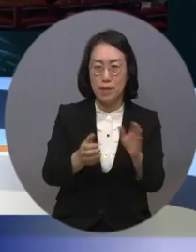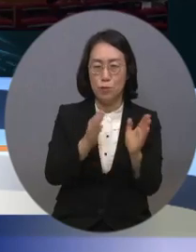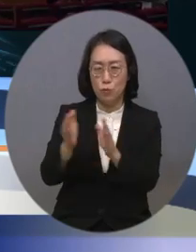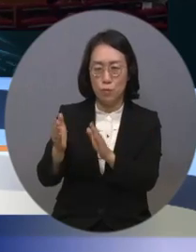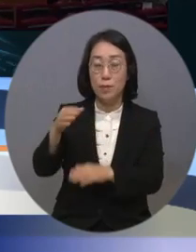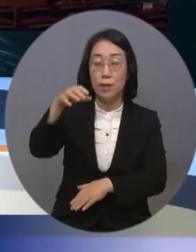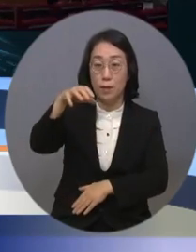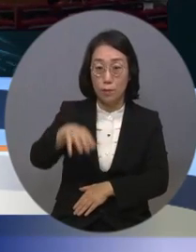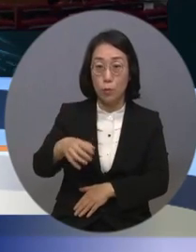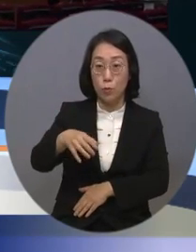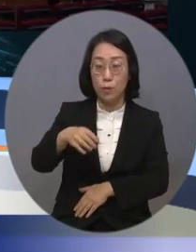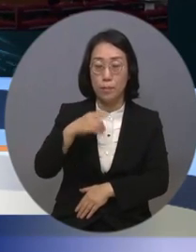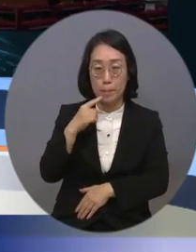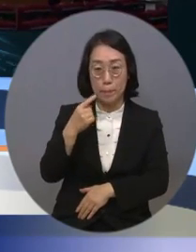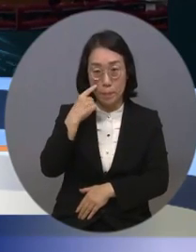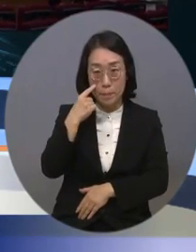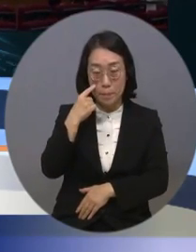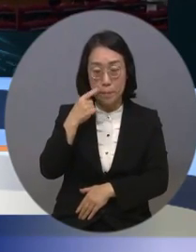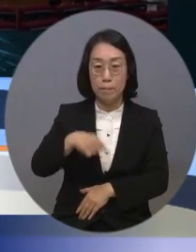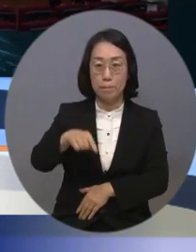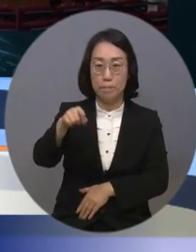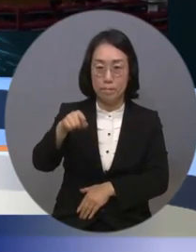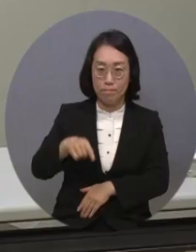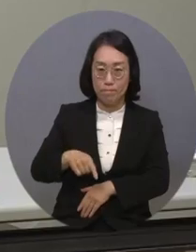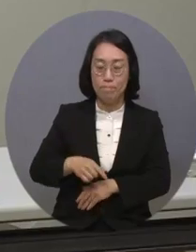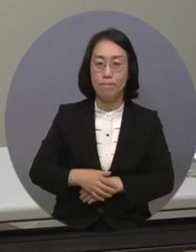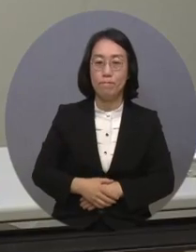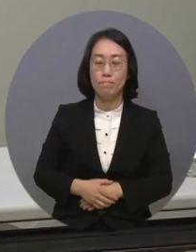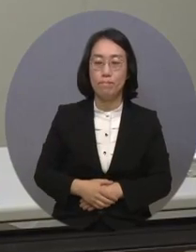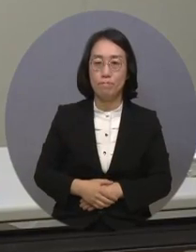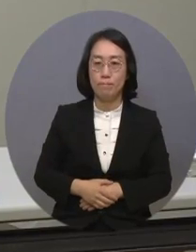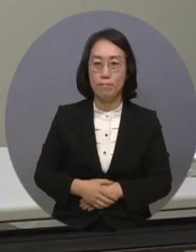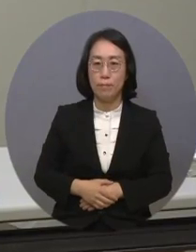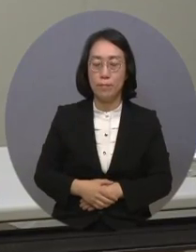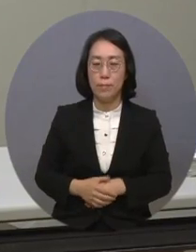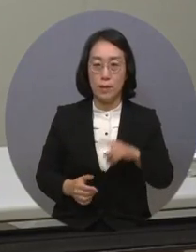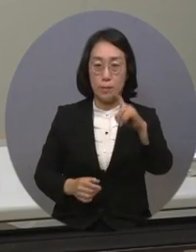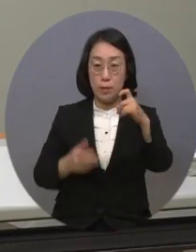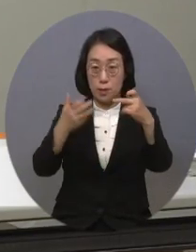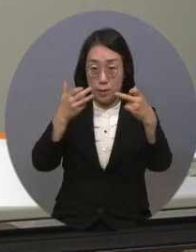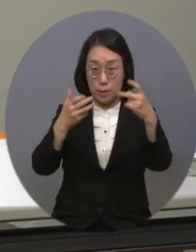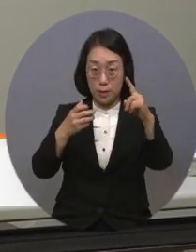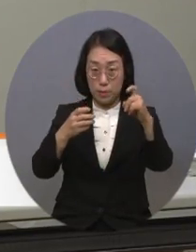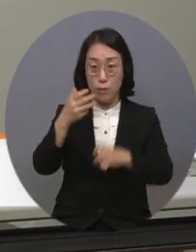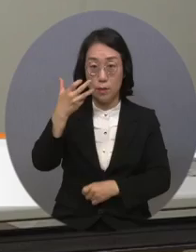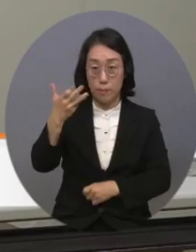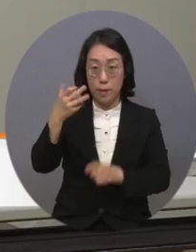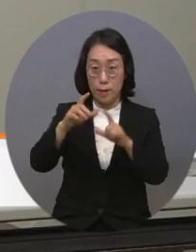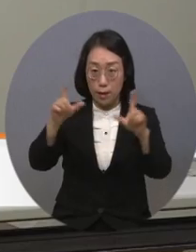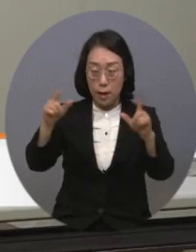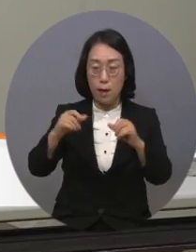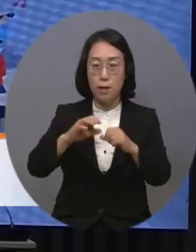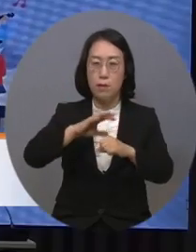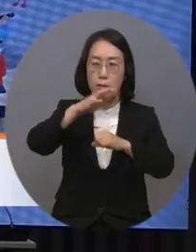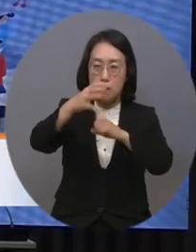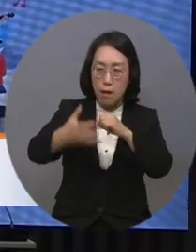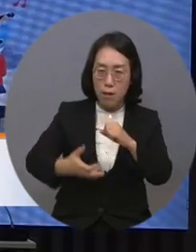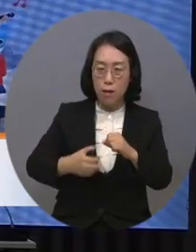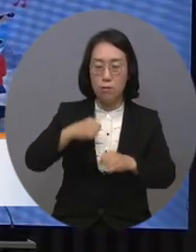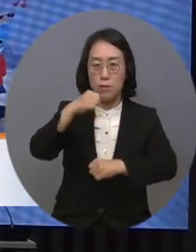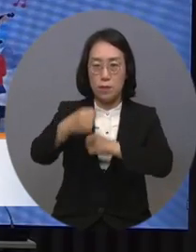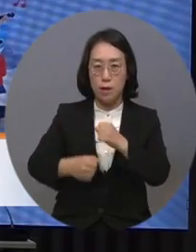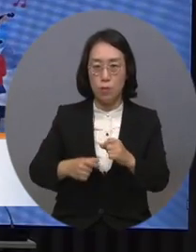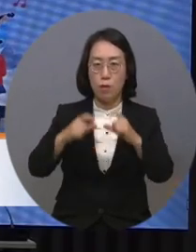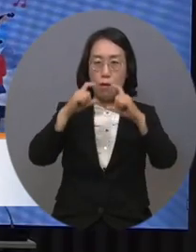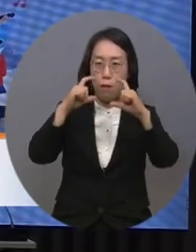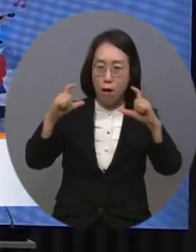자리에 정우선 기자가 다녀왔습니다. 지난 18일 장애인이 세상을 향해 자유롭게 당당하게 외칠 수